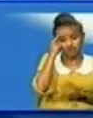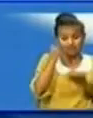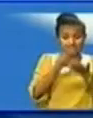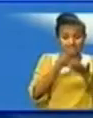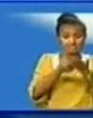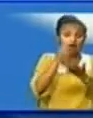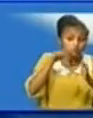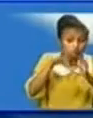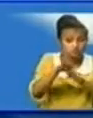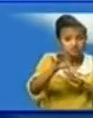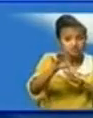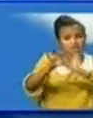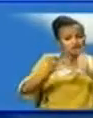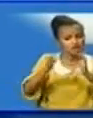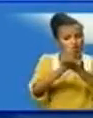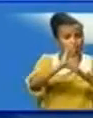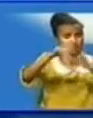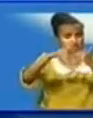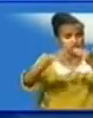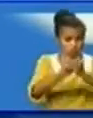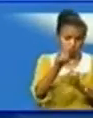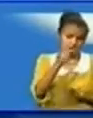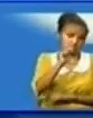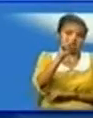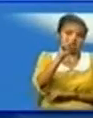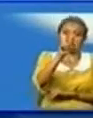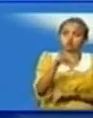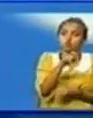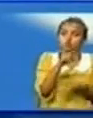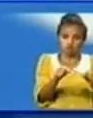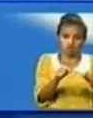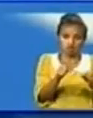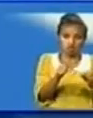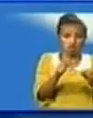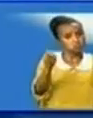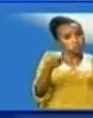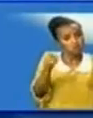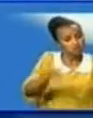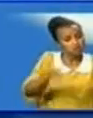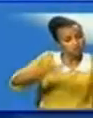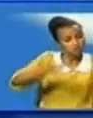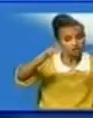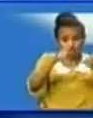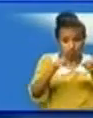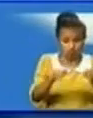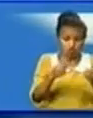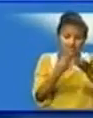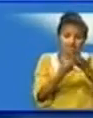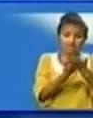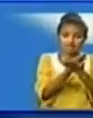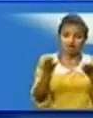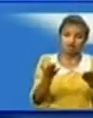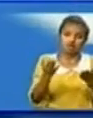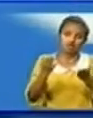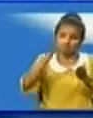የተለየ ነገር አለ ማለት በቃ የምትነጋገር በአክሽን ነው በምልክት ቋንቋ ነው ያኛው ብቻ ነው የሚለየው ብዬ